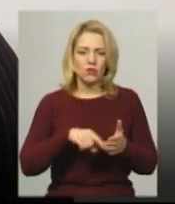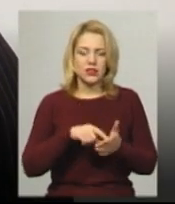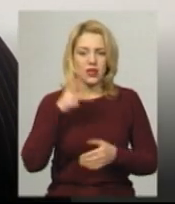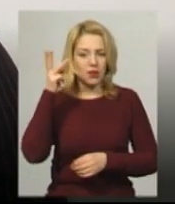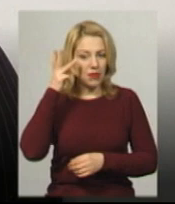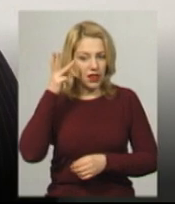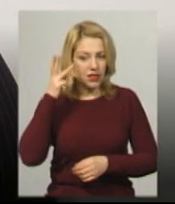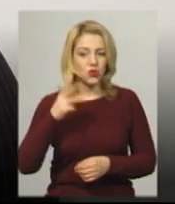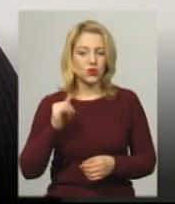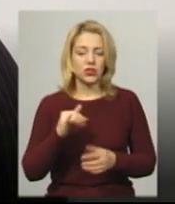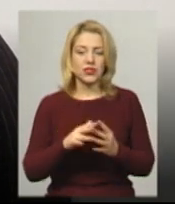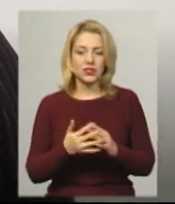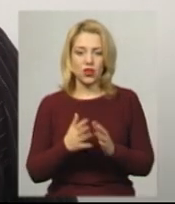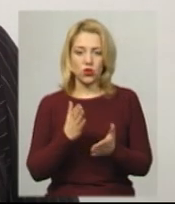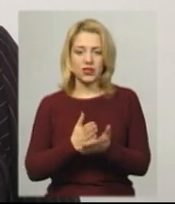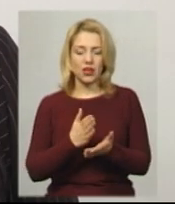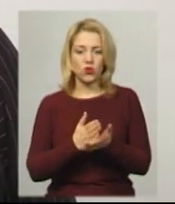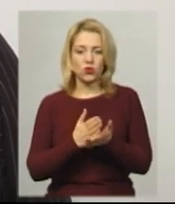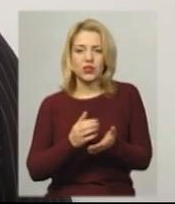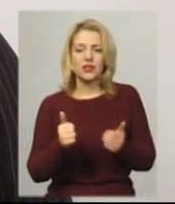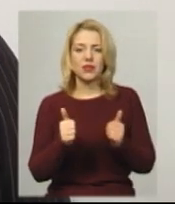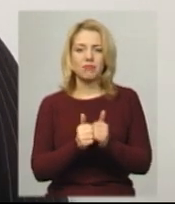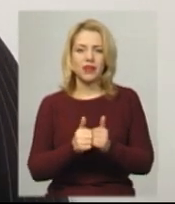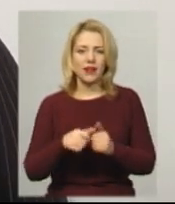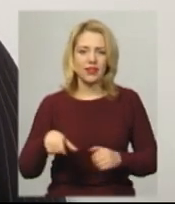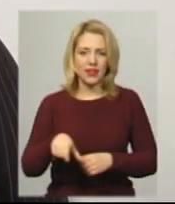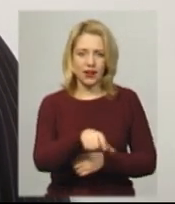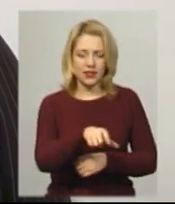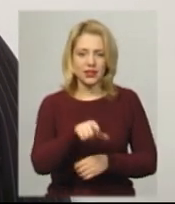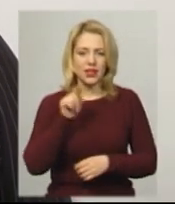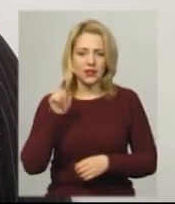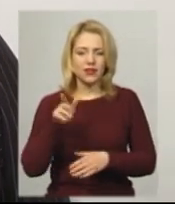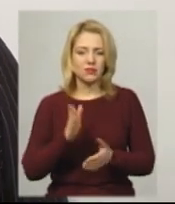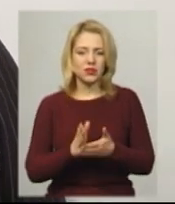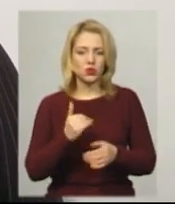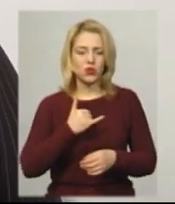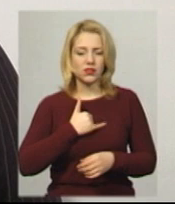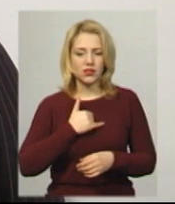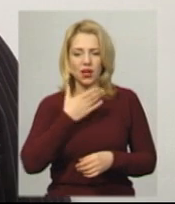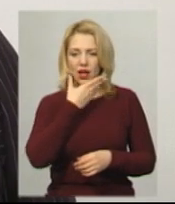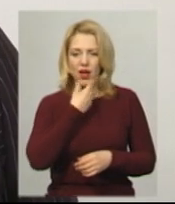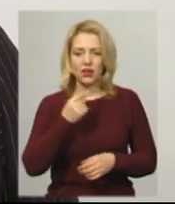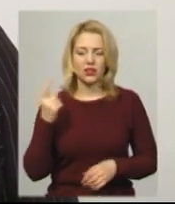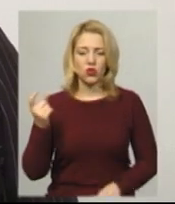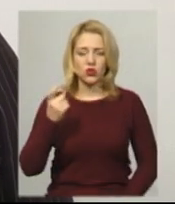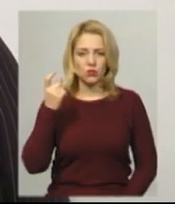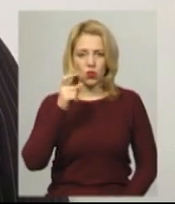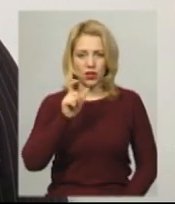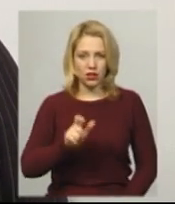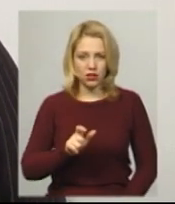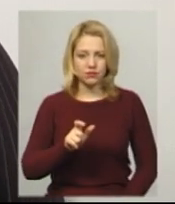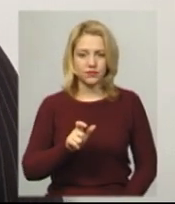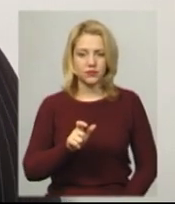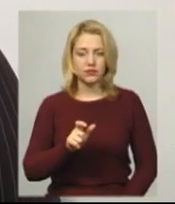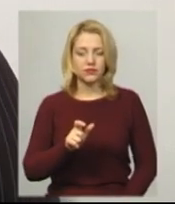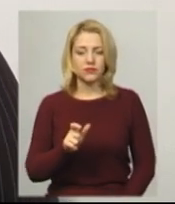Хмельницького, село знаходиться близько траси, там є в нас гарний господар, має